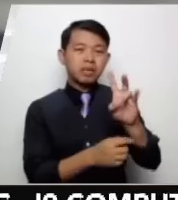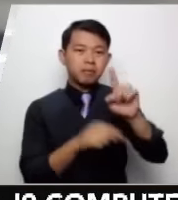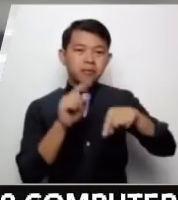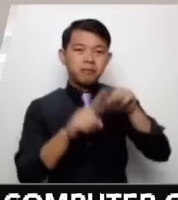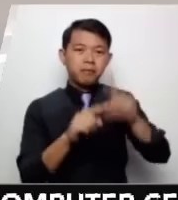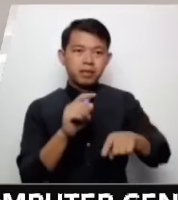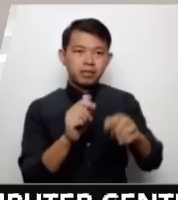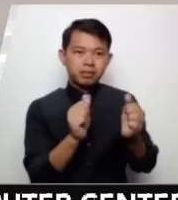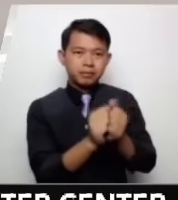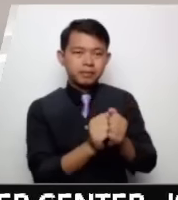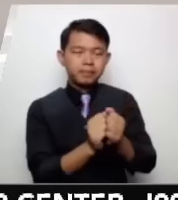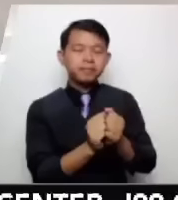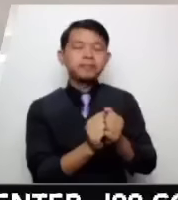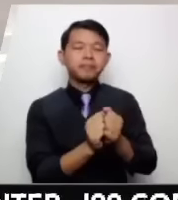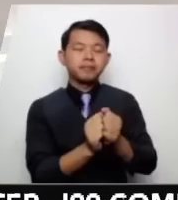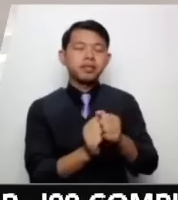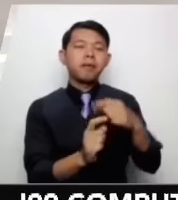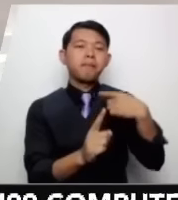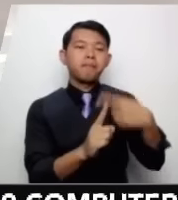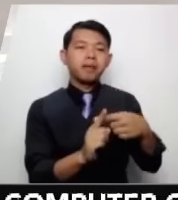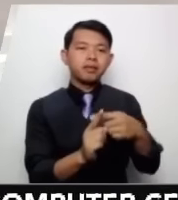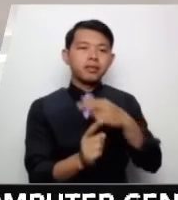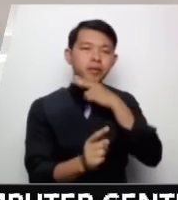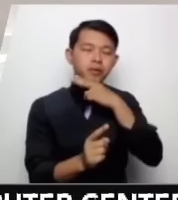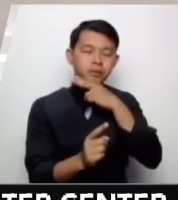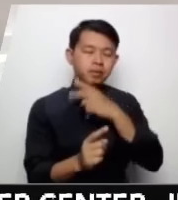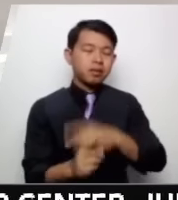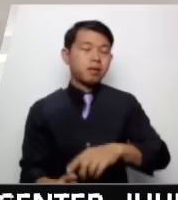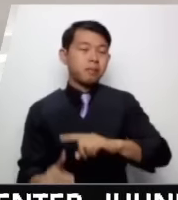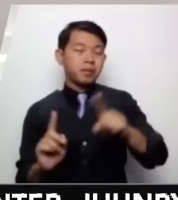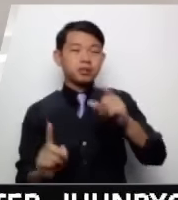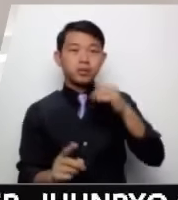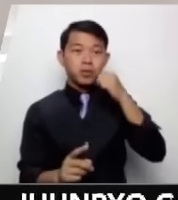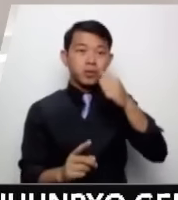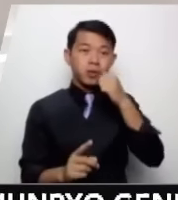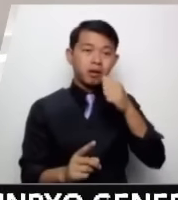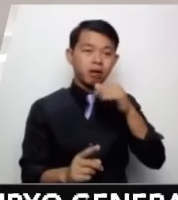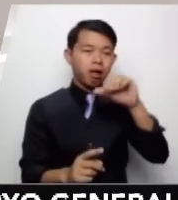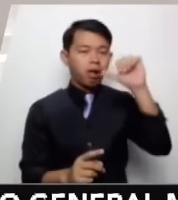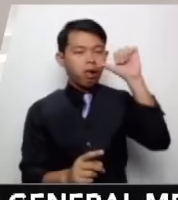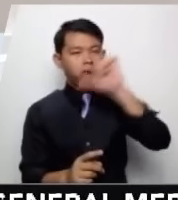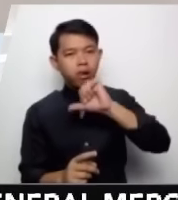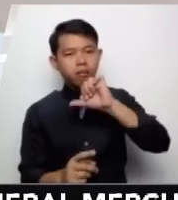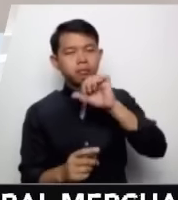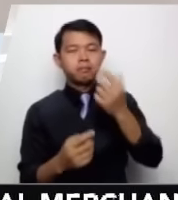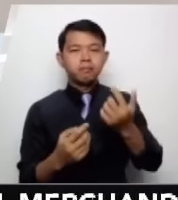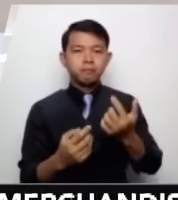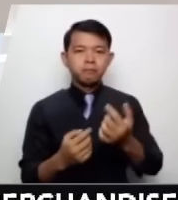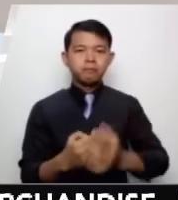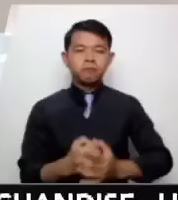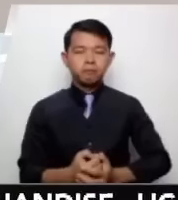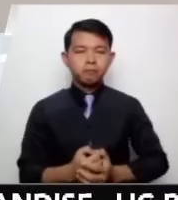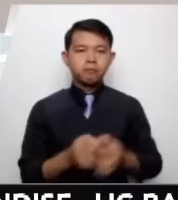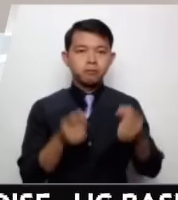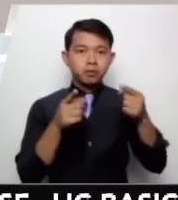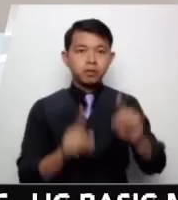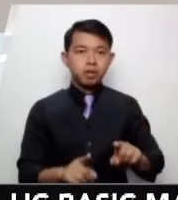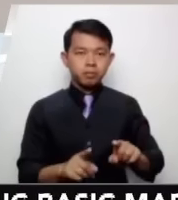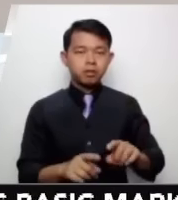kasama yung suspect, nalasing yung biktima natin. Tapos, nahilo,